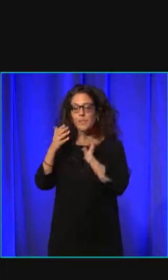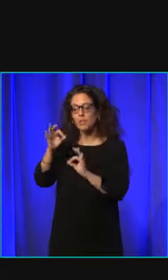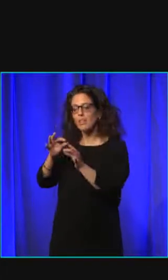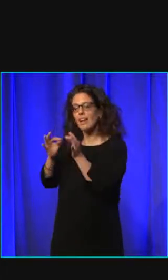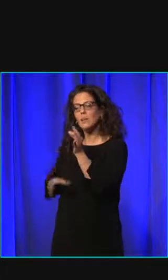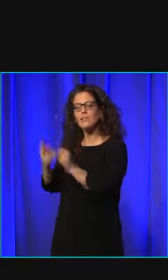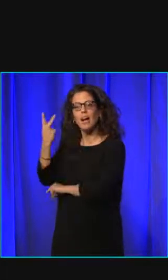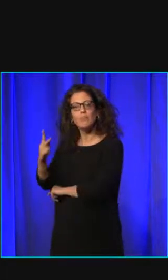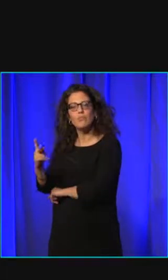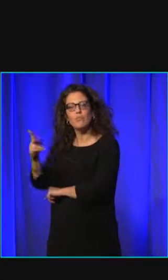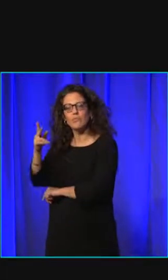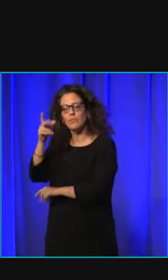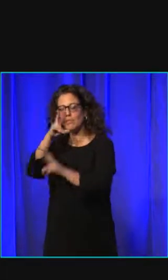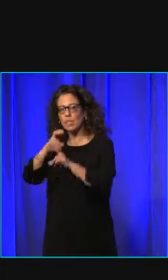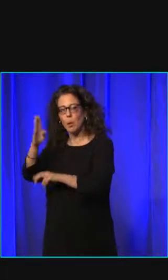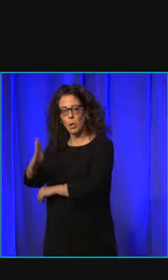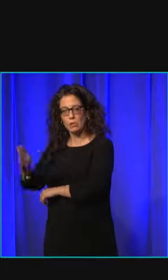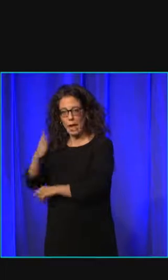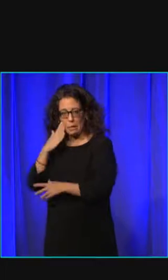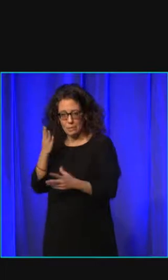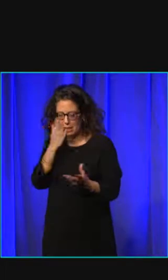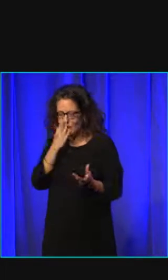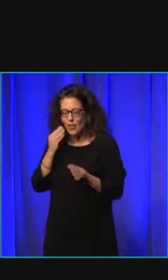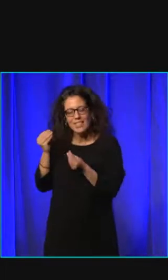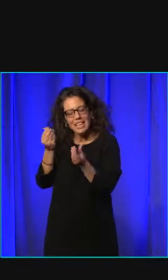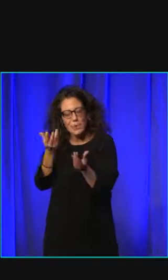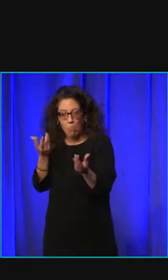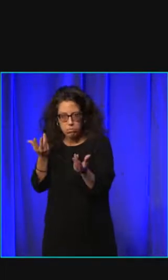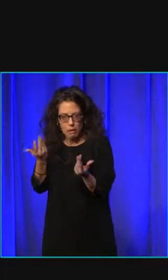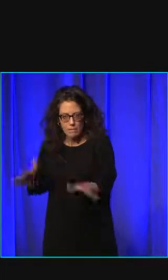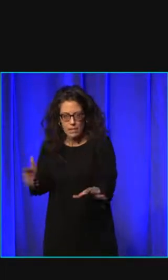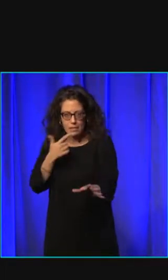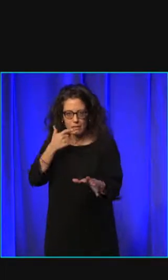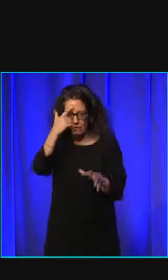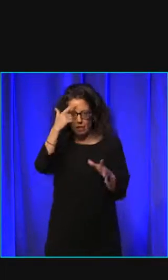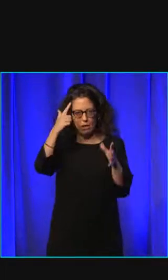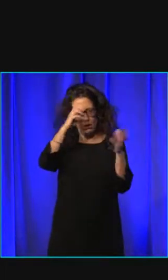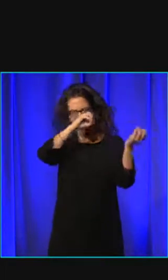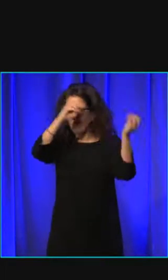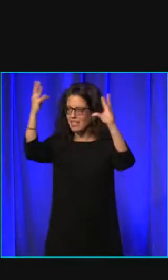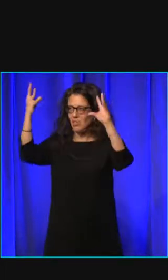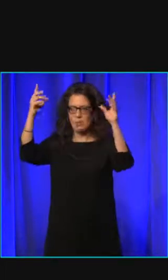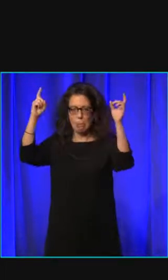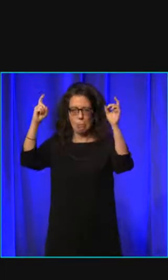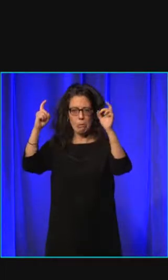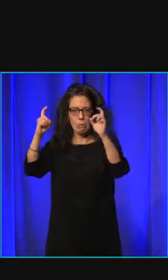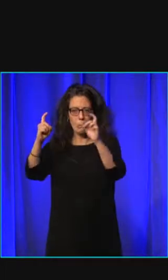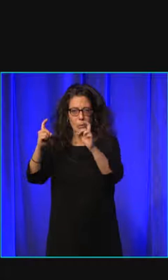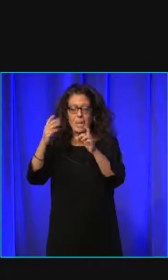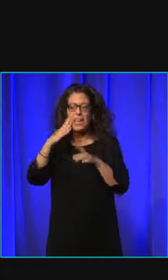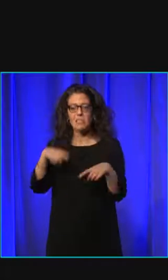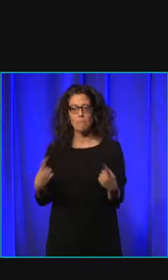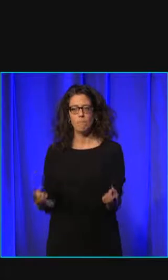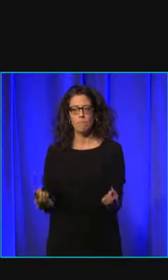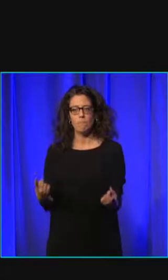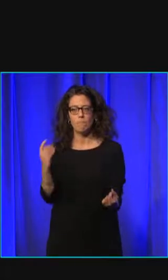Bosbach, s'il n'y a plus de sensations périphériques, ces représentations motrices, elles vont être dégradées. Et s'il est immobilisé